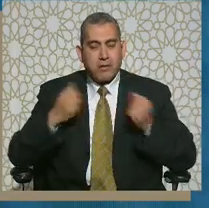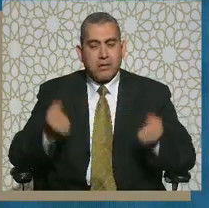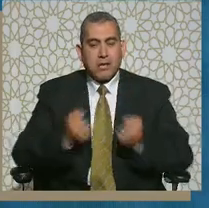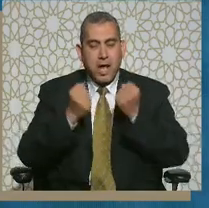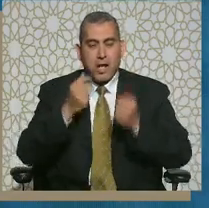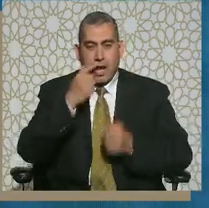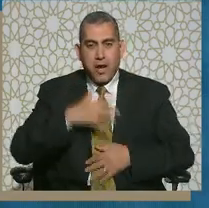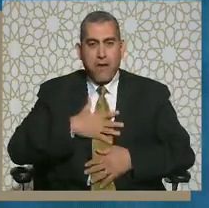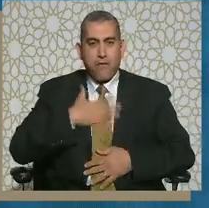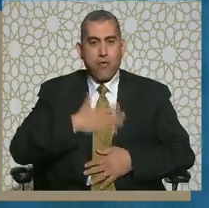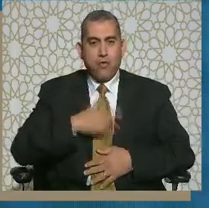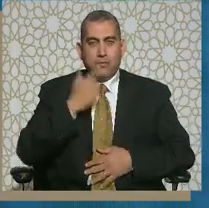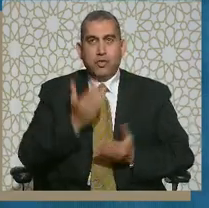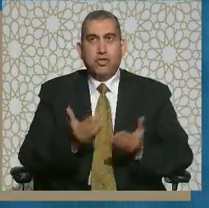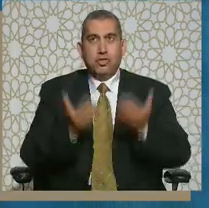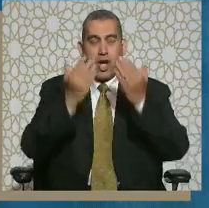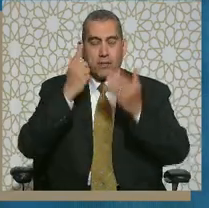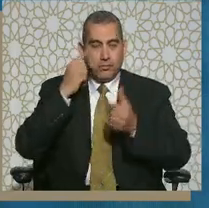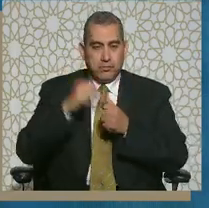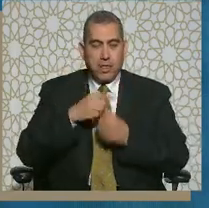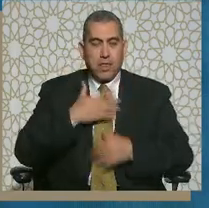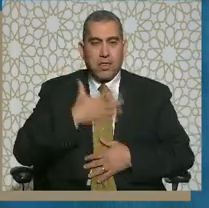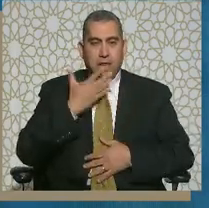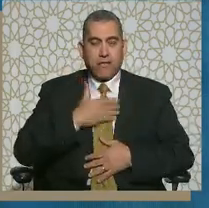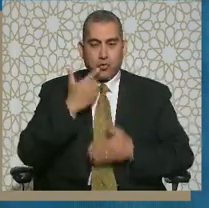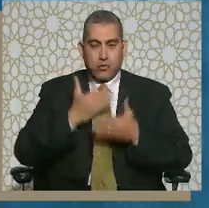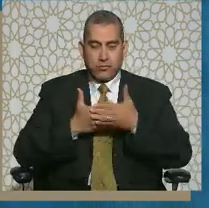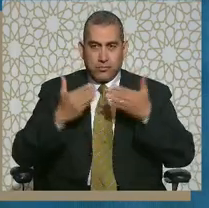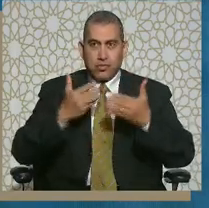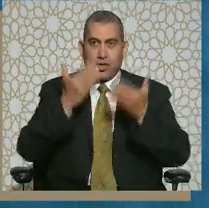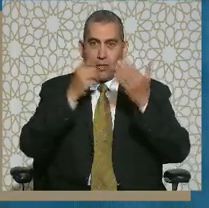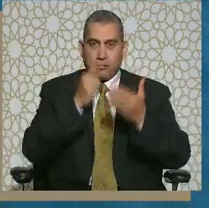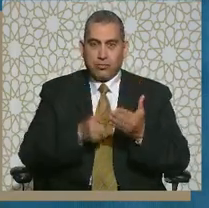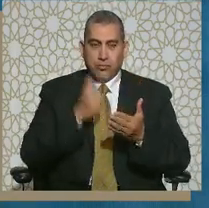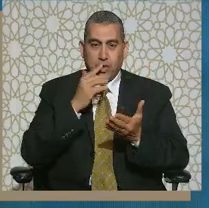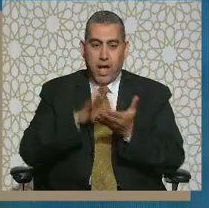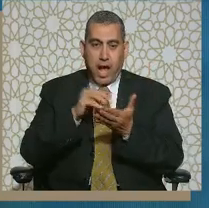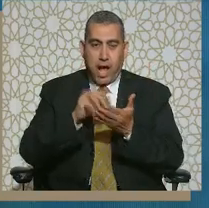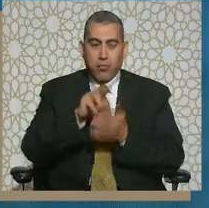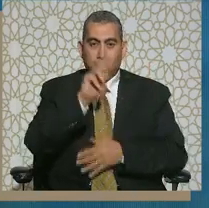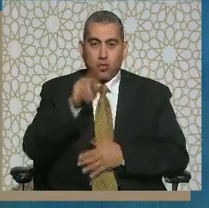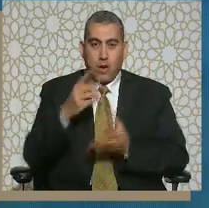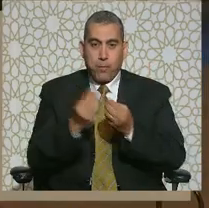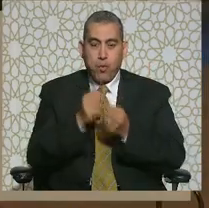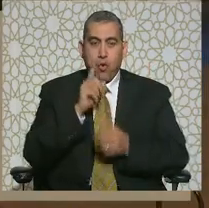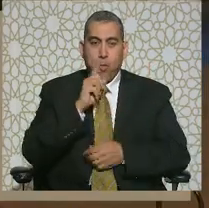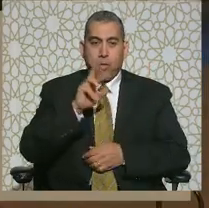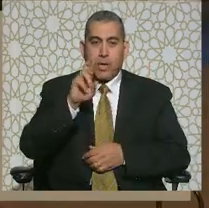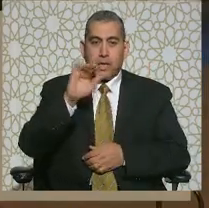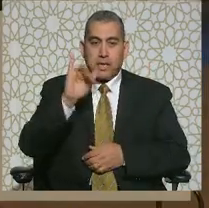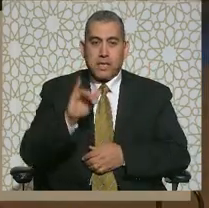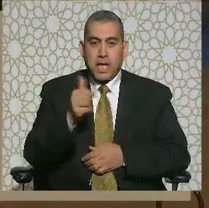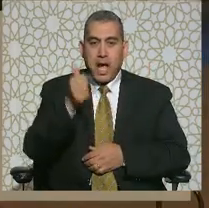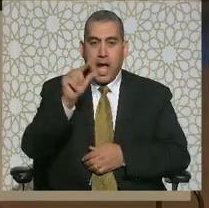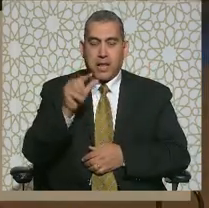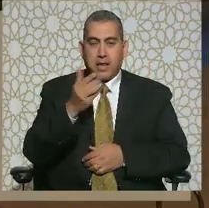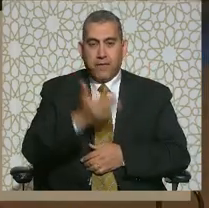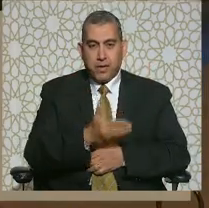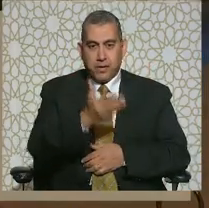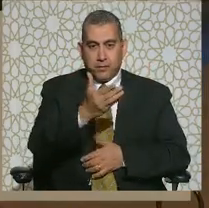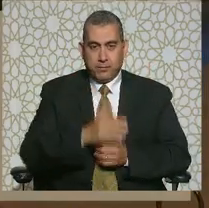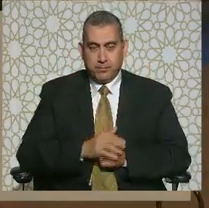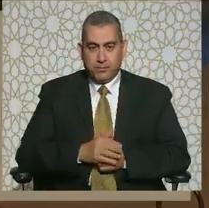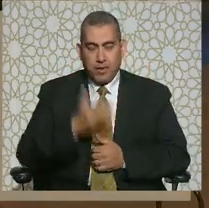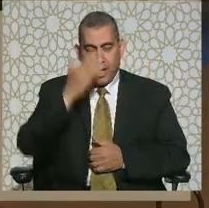اجعلنا دايما ممن يزكون انفسهم يا رب العالمين ونبتدي باول سؤال مع ام زياد ام زياد اتفضلي